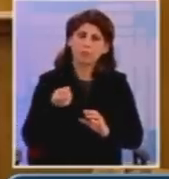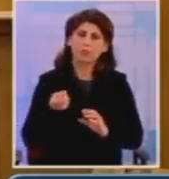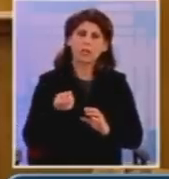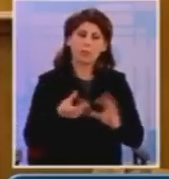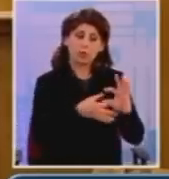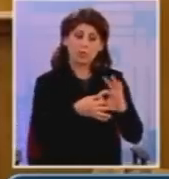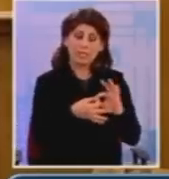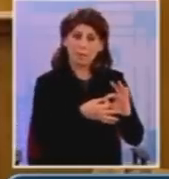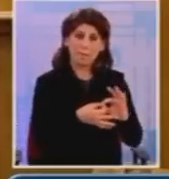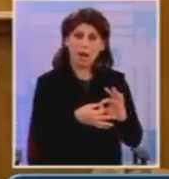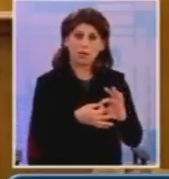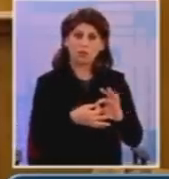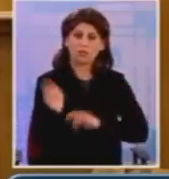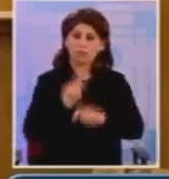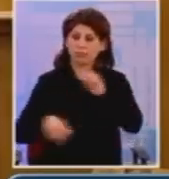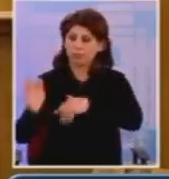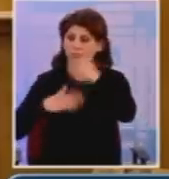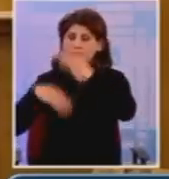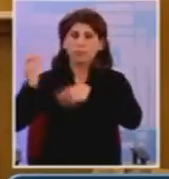συμμάχους για την ανοικοδόμησή της.